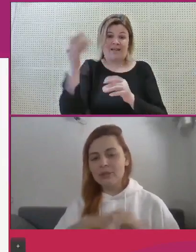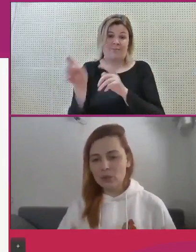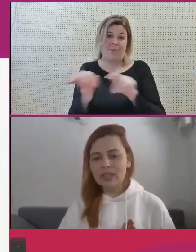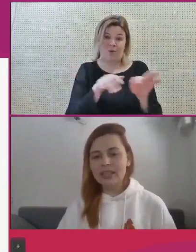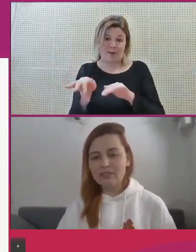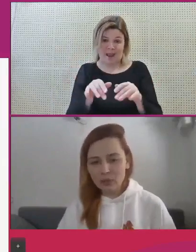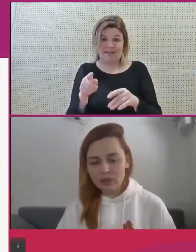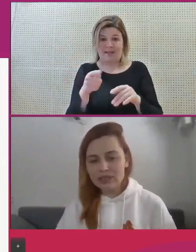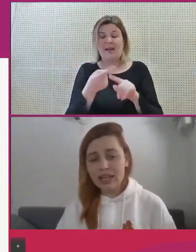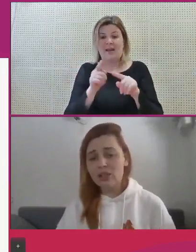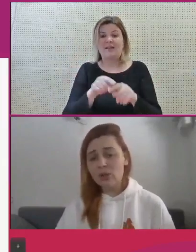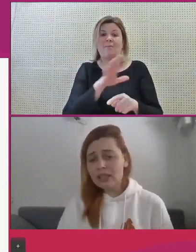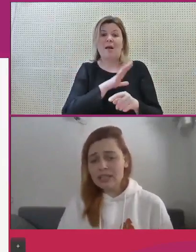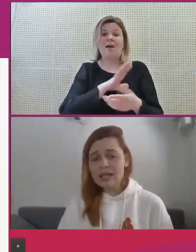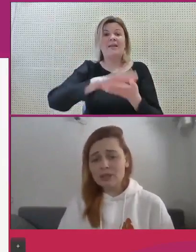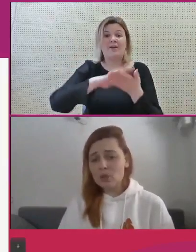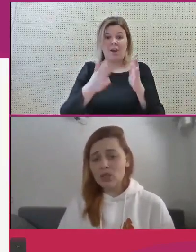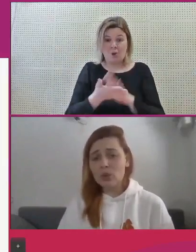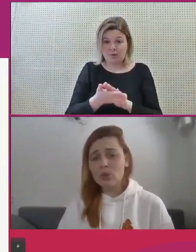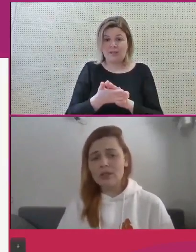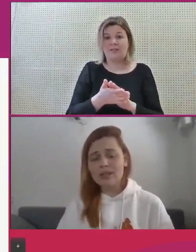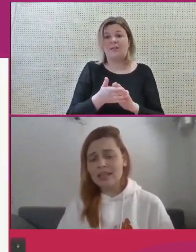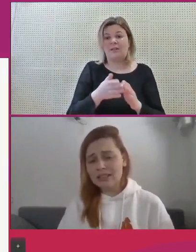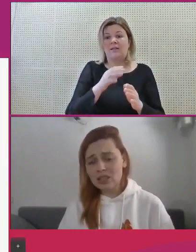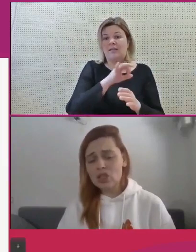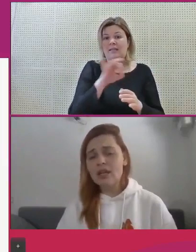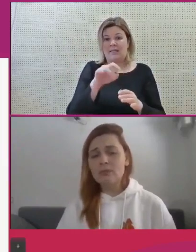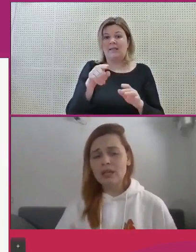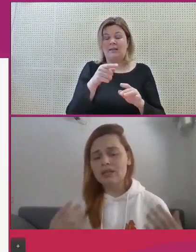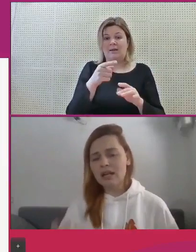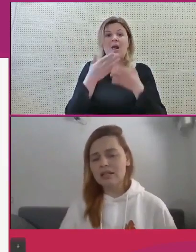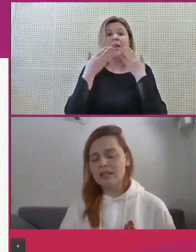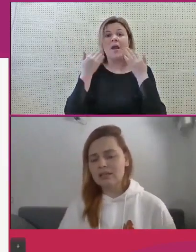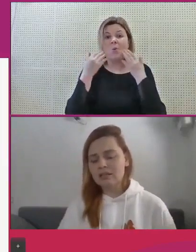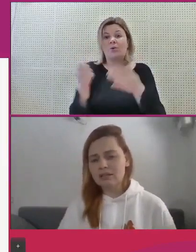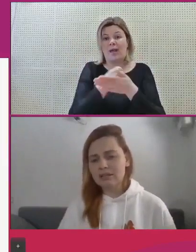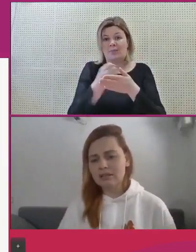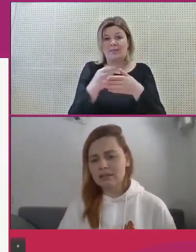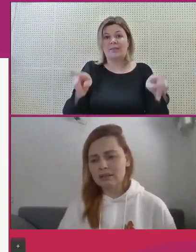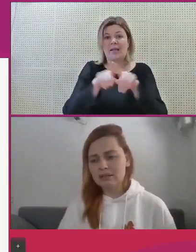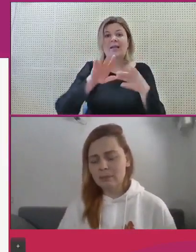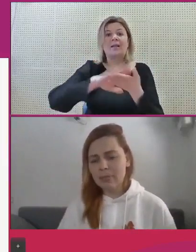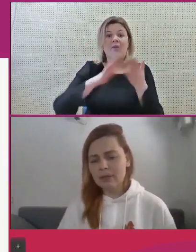это определенные договоренности, да, но их на самом деле очень легко достичь. Мы дали